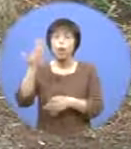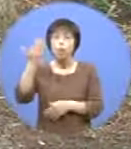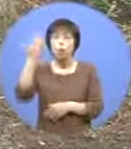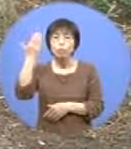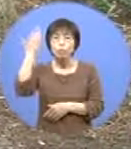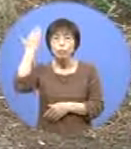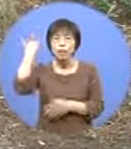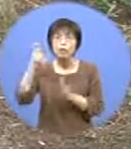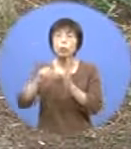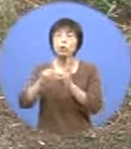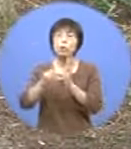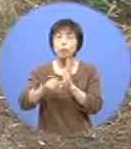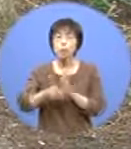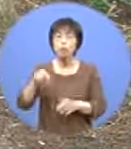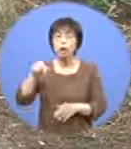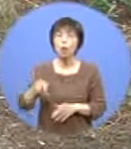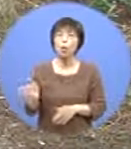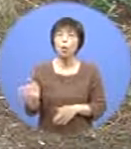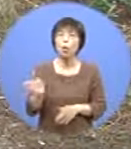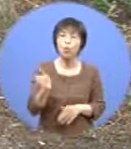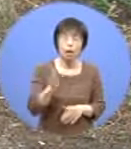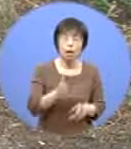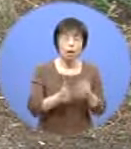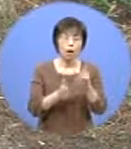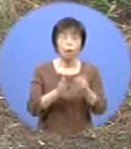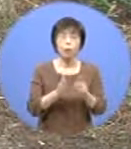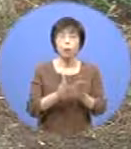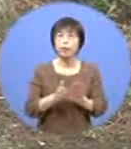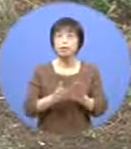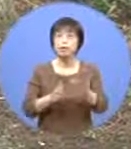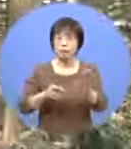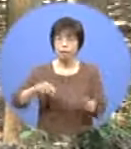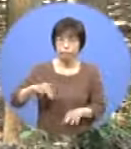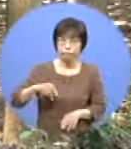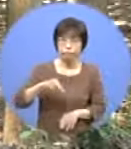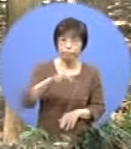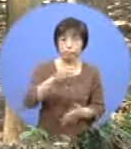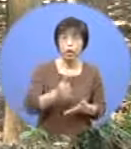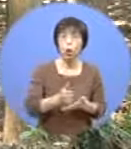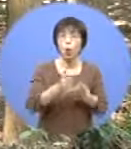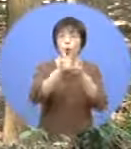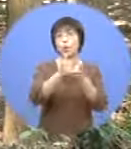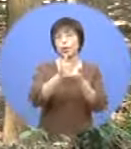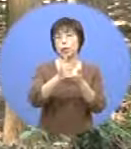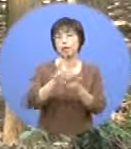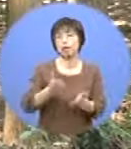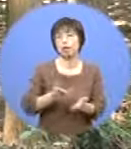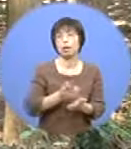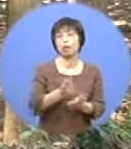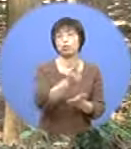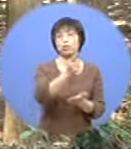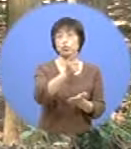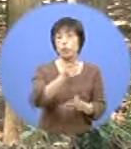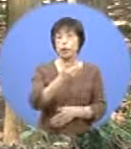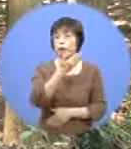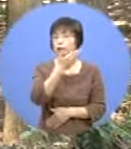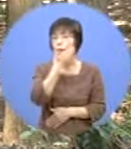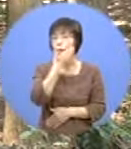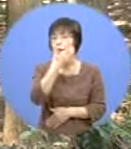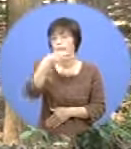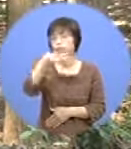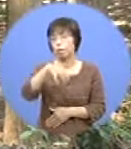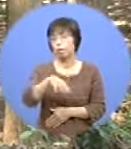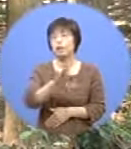この富田坂から仏坂を越す街道が主要ルートとなっていて、阿吾が重要な位置にありました